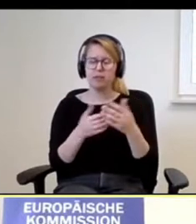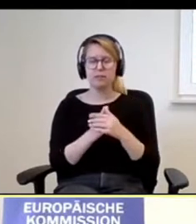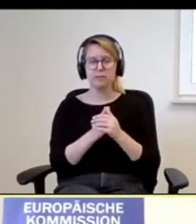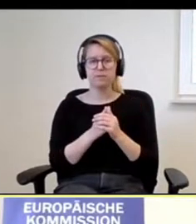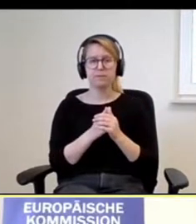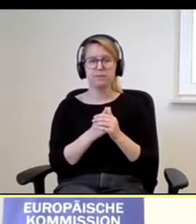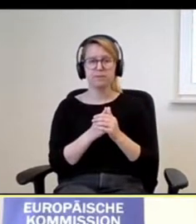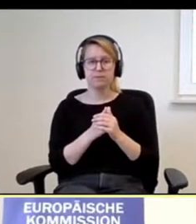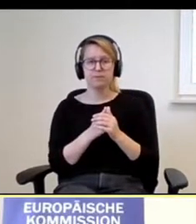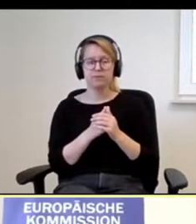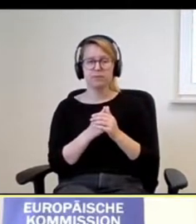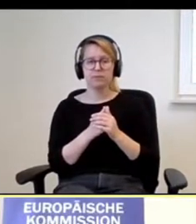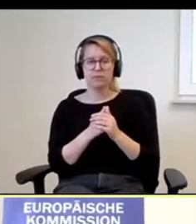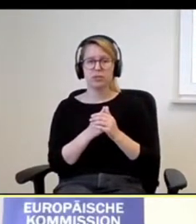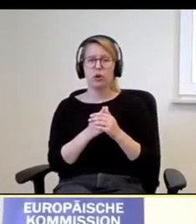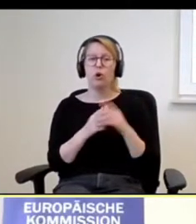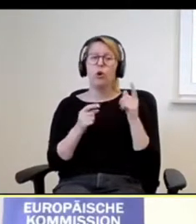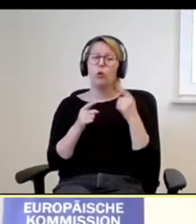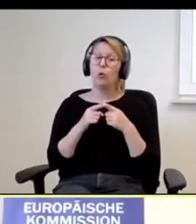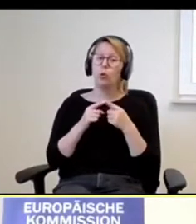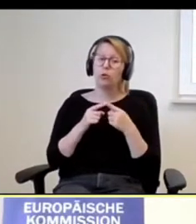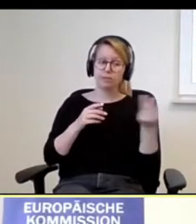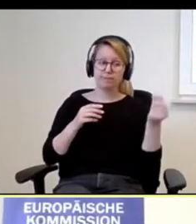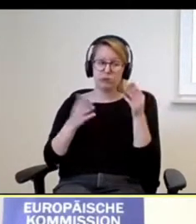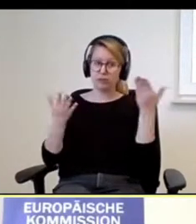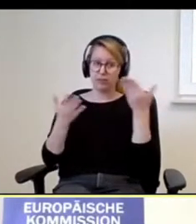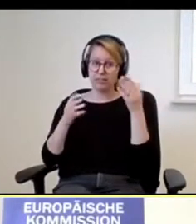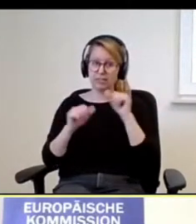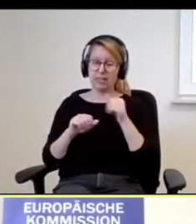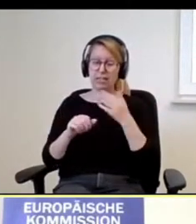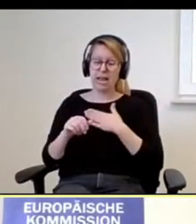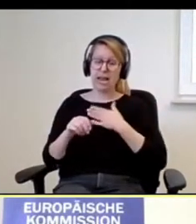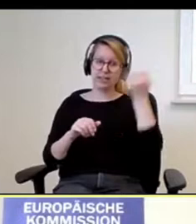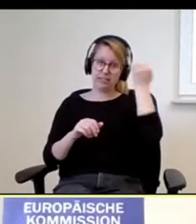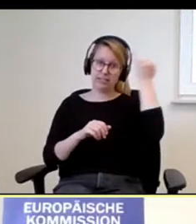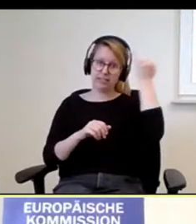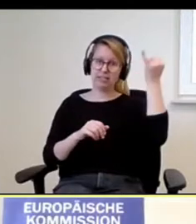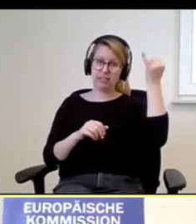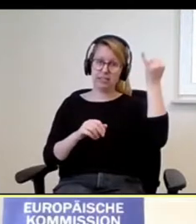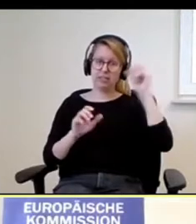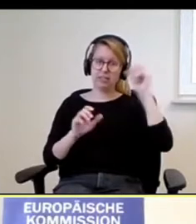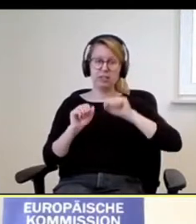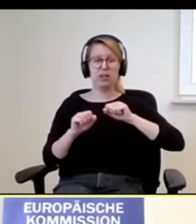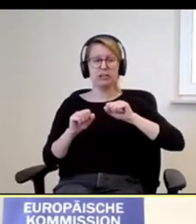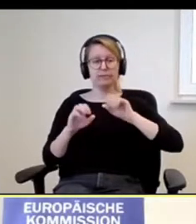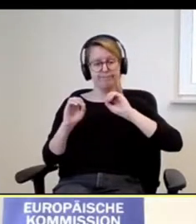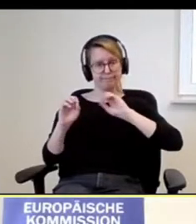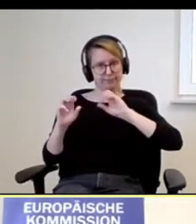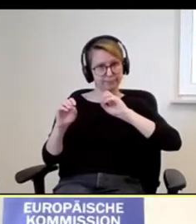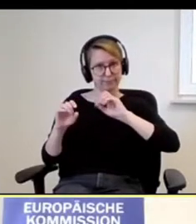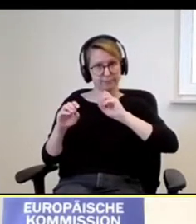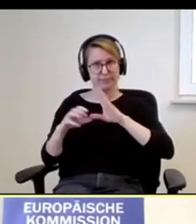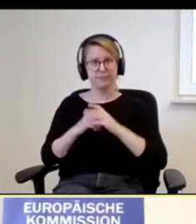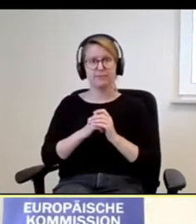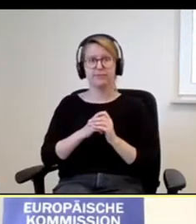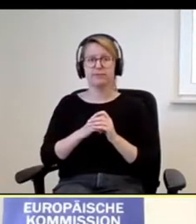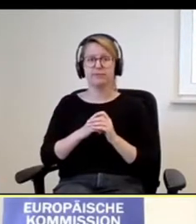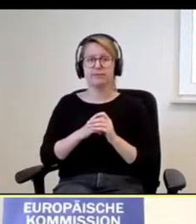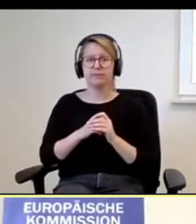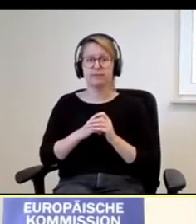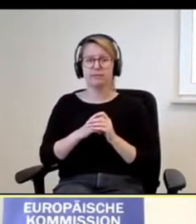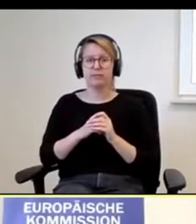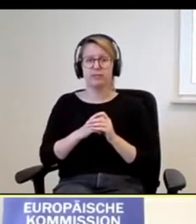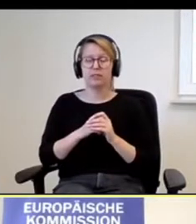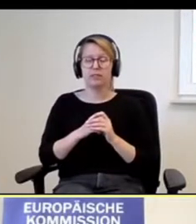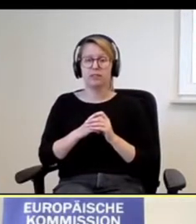idées. Et le but final de cette conférence sur l'avenir de l'Europe, c'est de voir où est-ce qu'il y a encore des choses qu'il faut améliorer, des